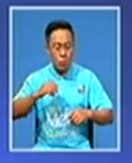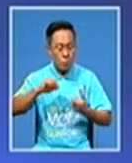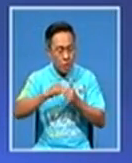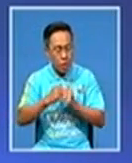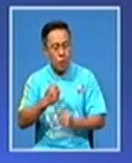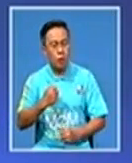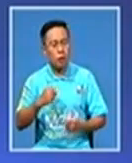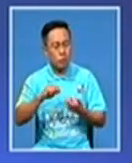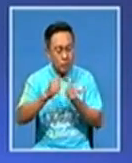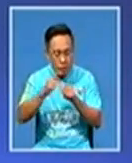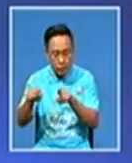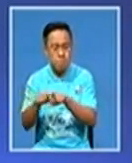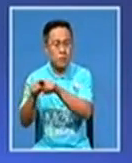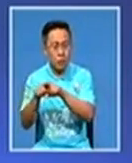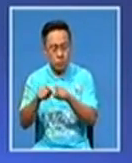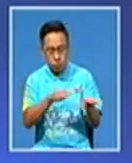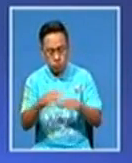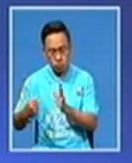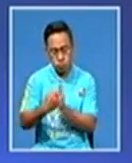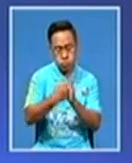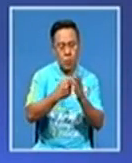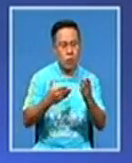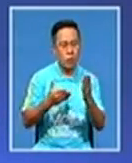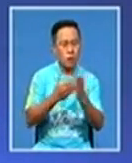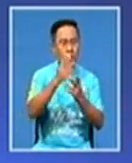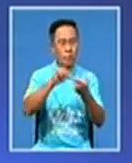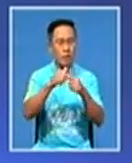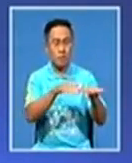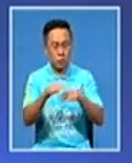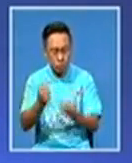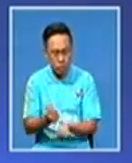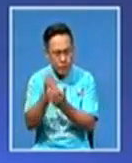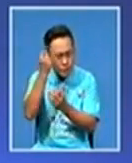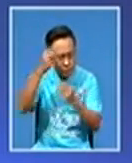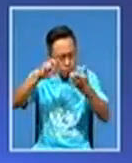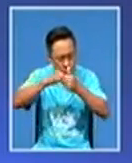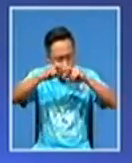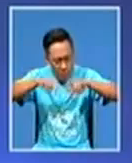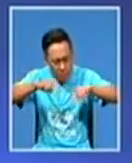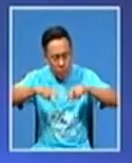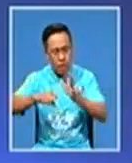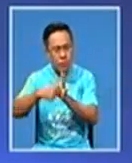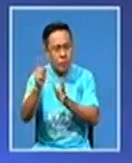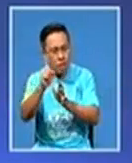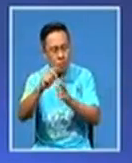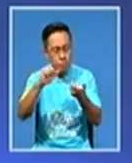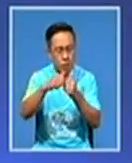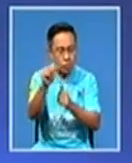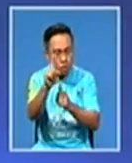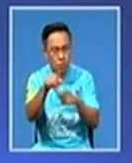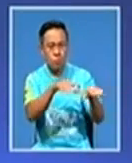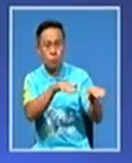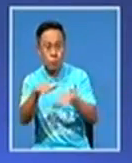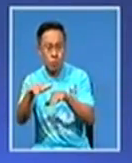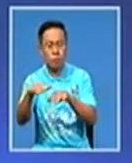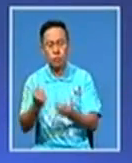ล้วก็พร้อมจะร่วมฟันฝ่าอุปสรรคไปให้ได้พร้อมๆกันด้วยการเข้าใจในปัญหา นะครับว่ามันมาจากที่ใดปัญหาอยู่ที่ไหนบ้างแล้วก็พร้อม